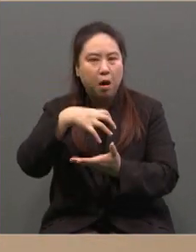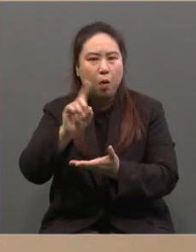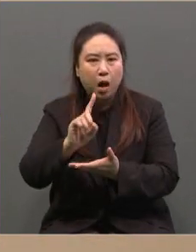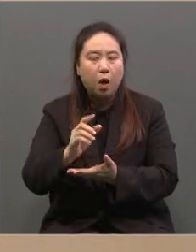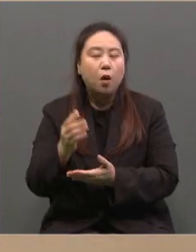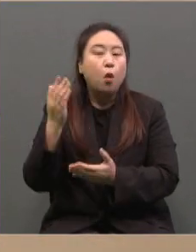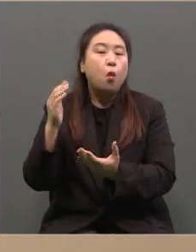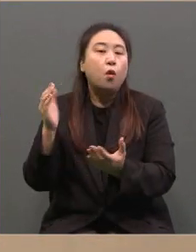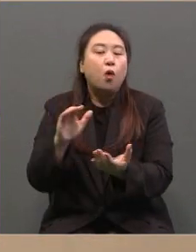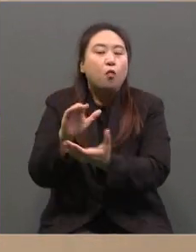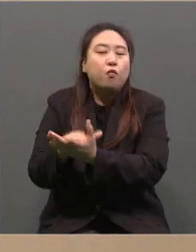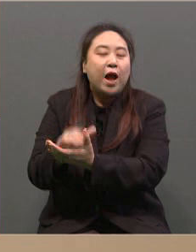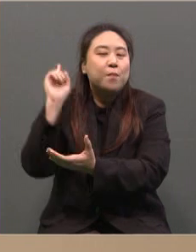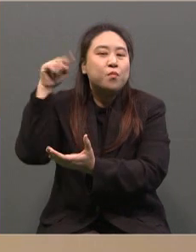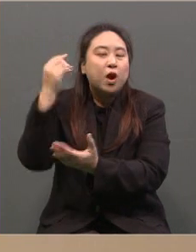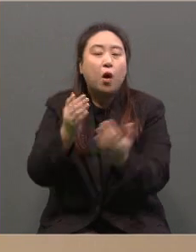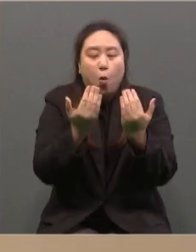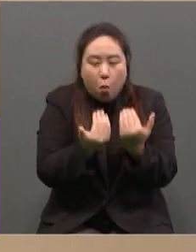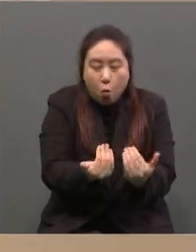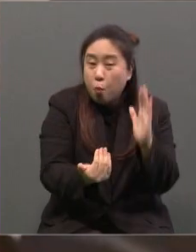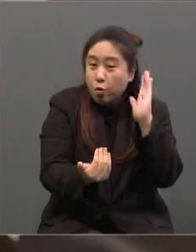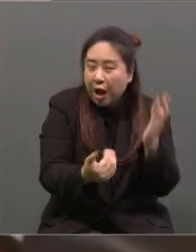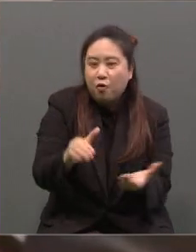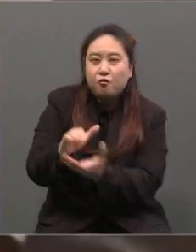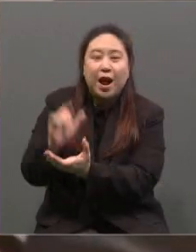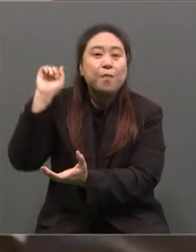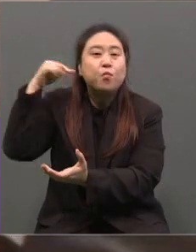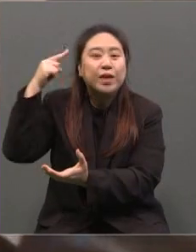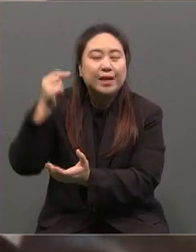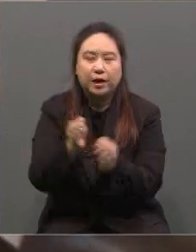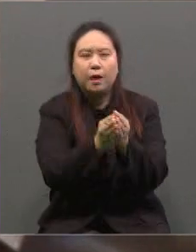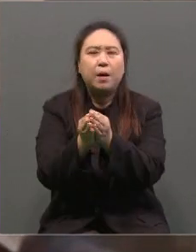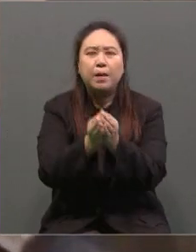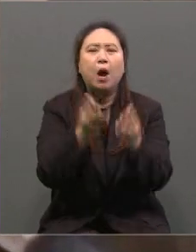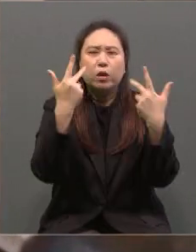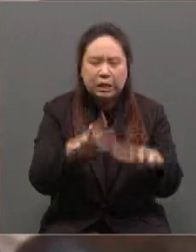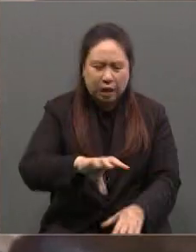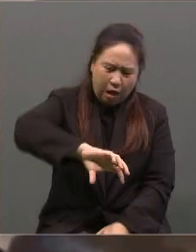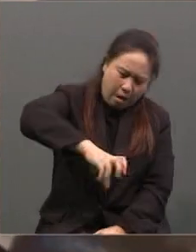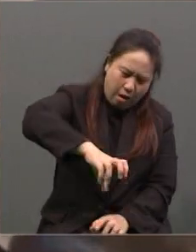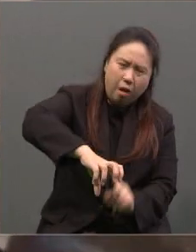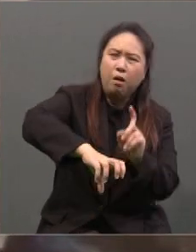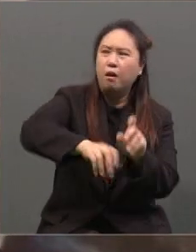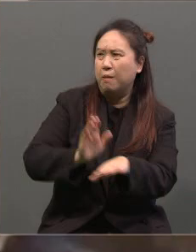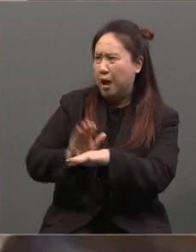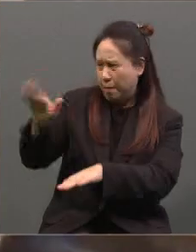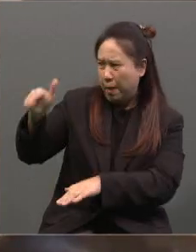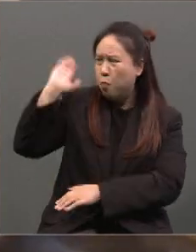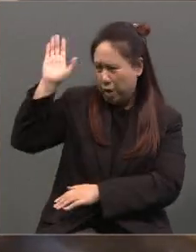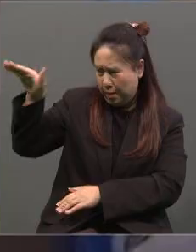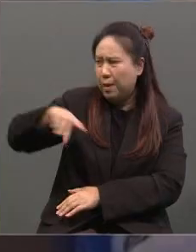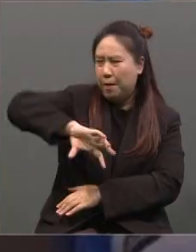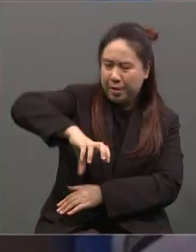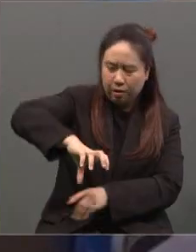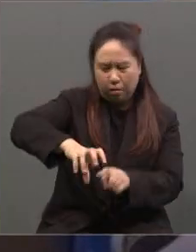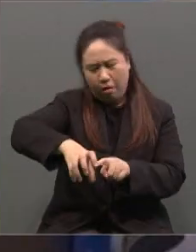กว่าลูกสะใภ้เนี่ยเขาทำอาหารเสร็จแต่ปิดวาล์วแก๊สไม่ได้ค่ะก็เลยเรียกให้ลูกชายที่เป็นสามีเนี่ยมาปิดให้แต่ปิ